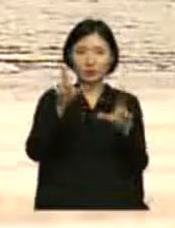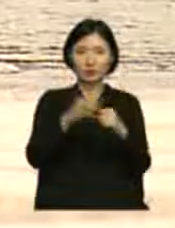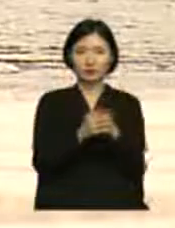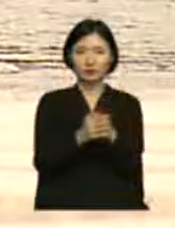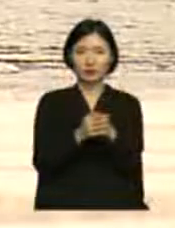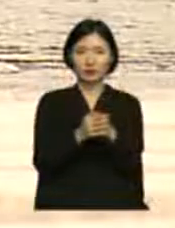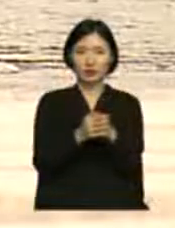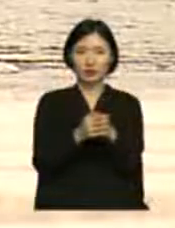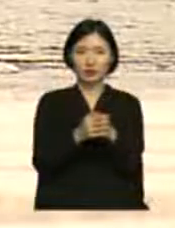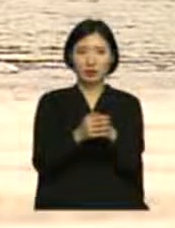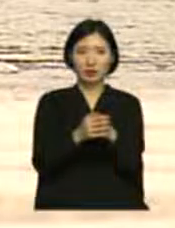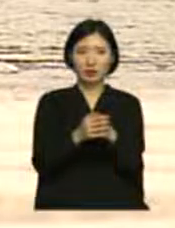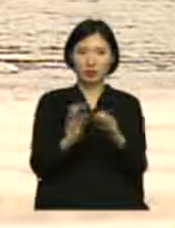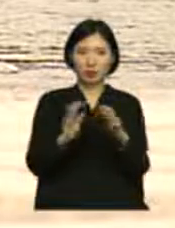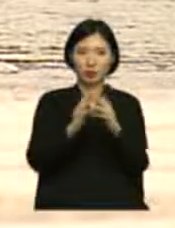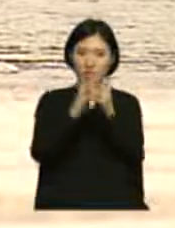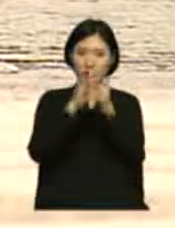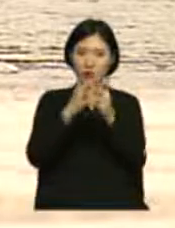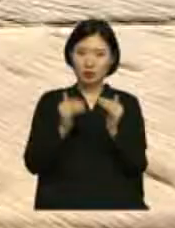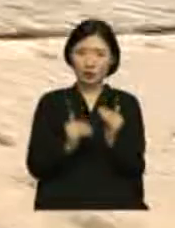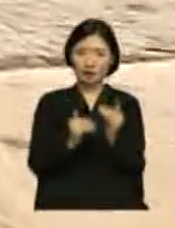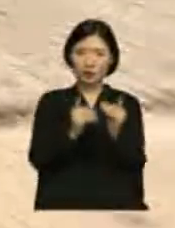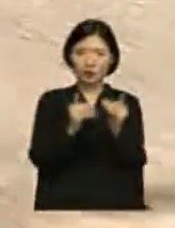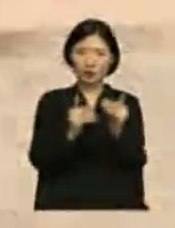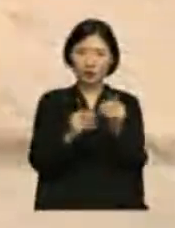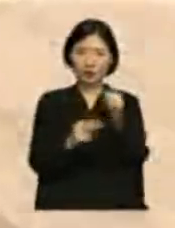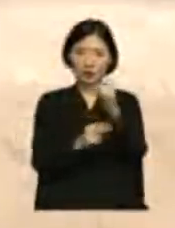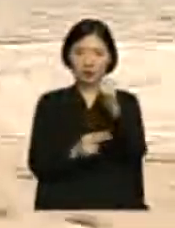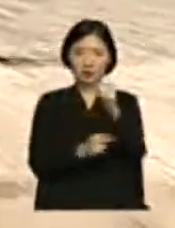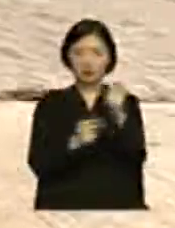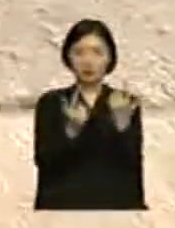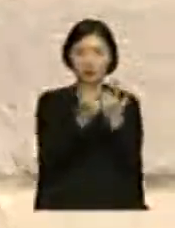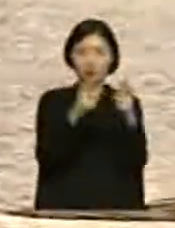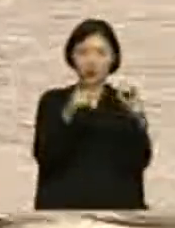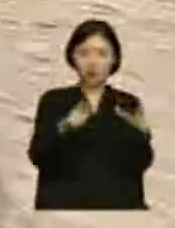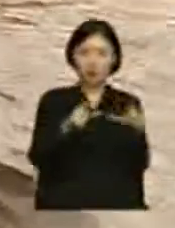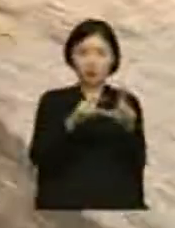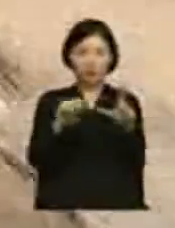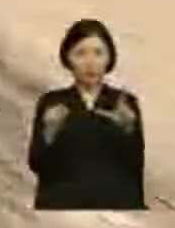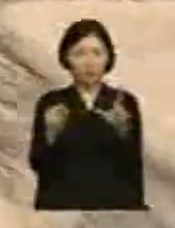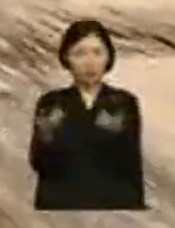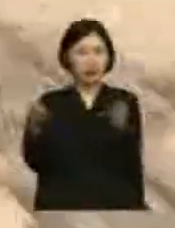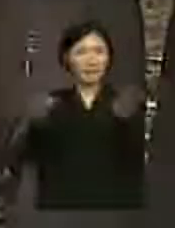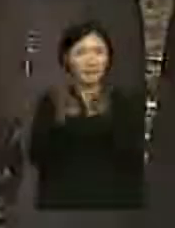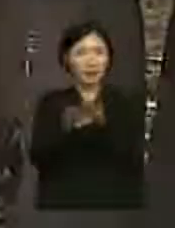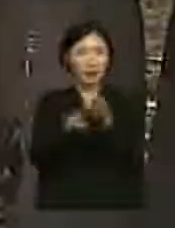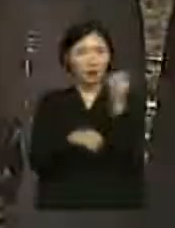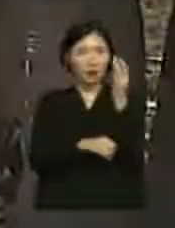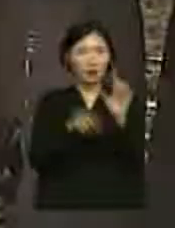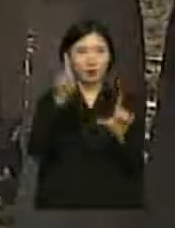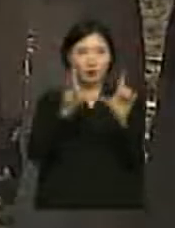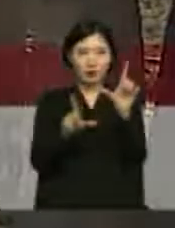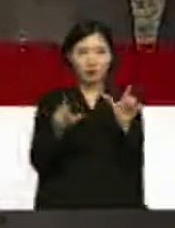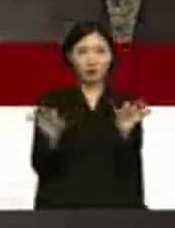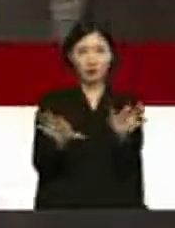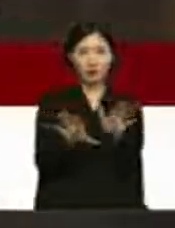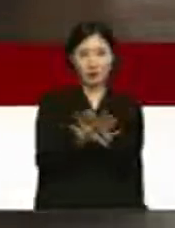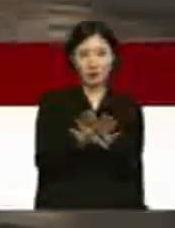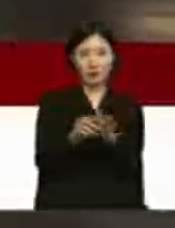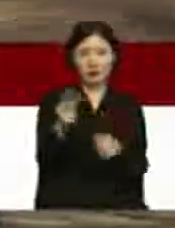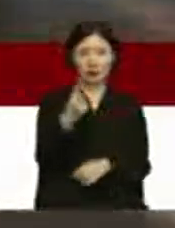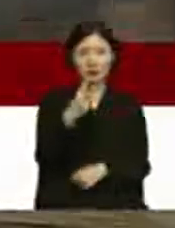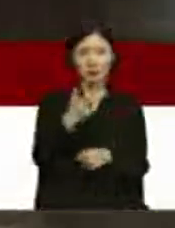1987년 제방도로 공사 과정에서 다리의 북측 교대와 일부 교각이 매몰돼 원형이 사라졌고 이에